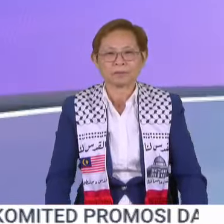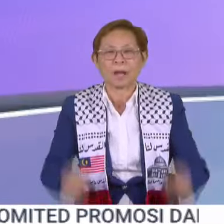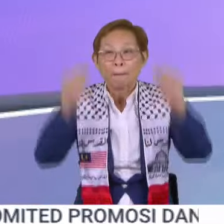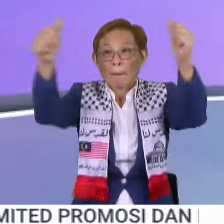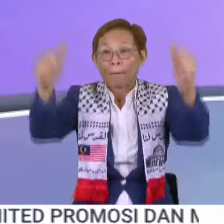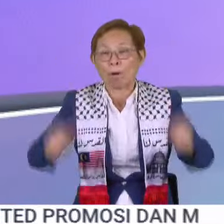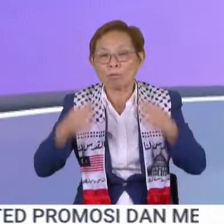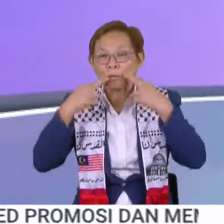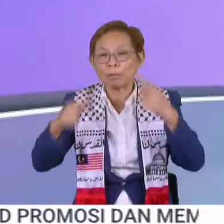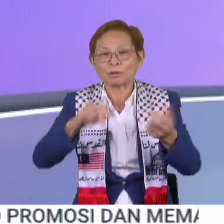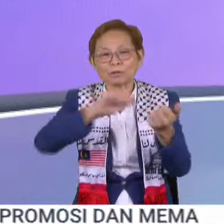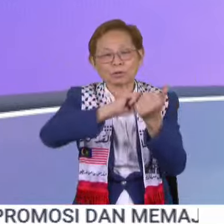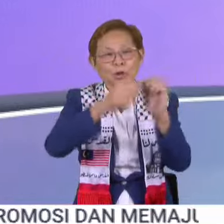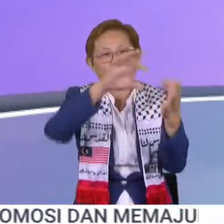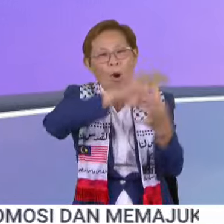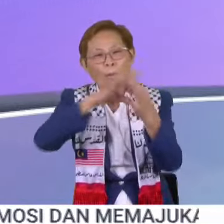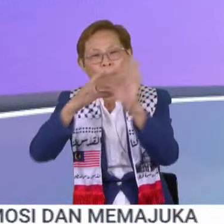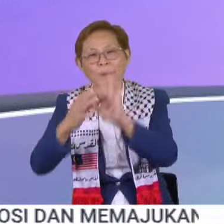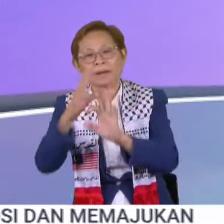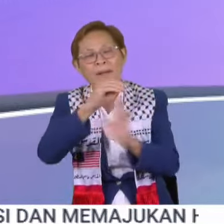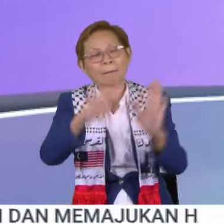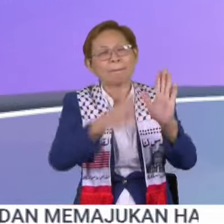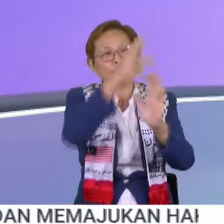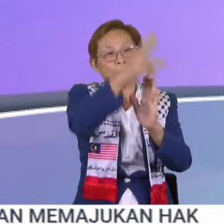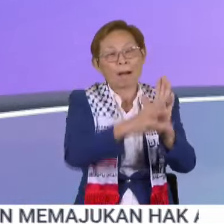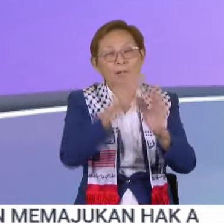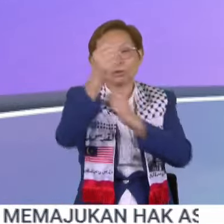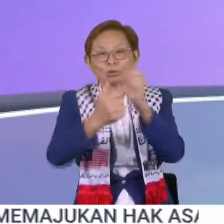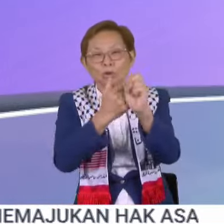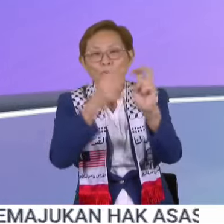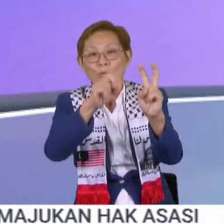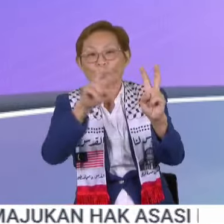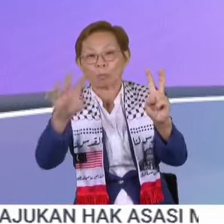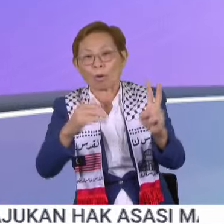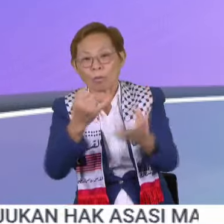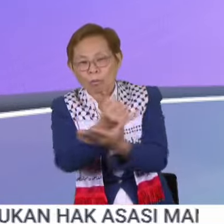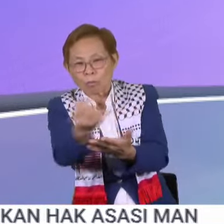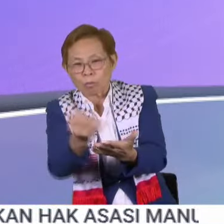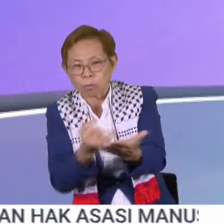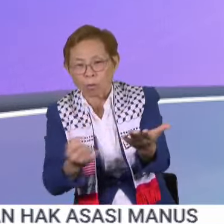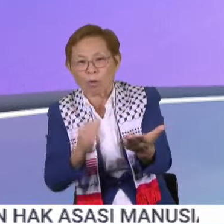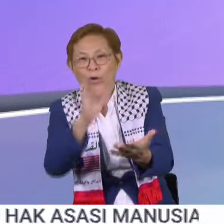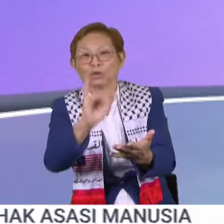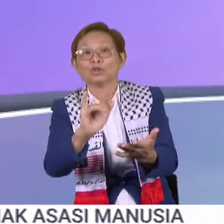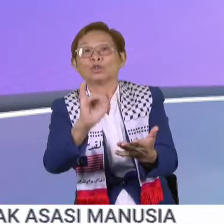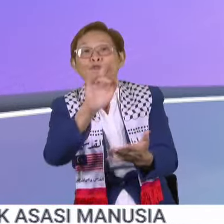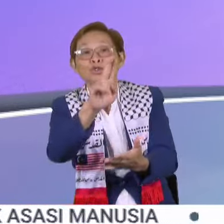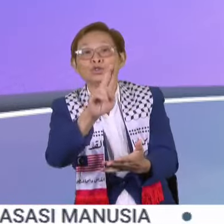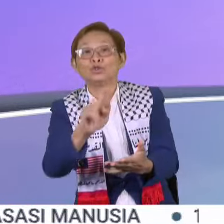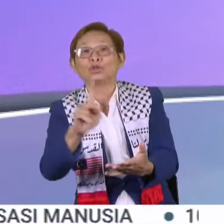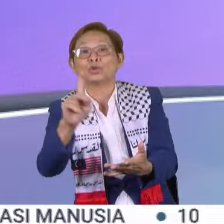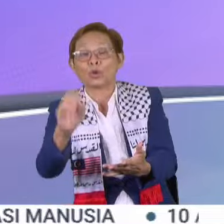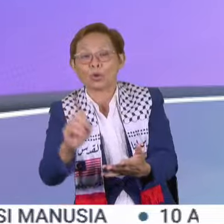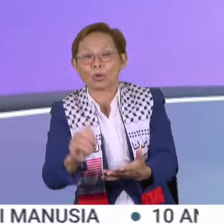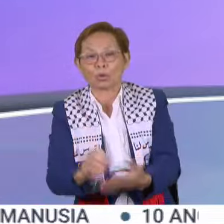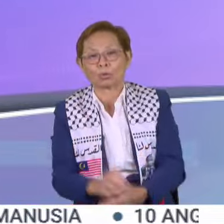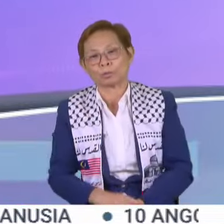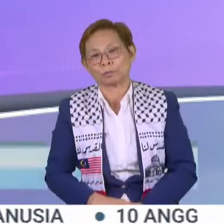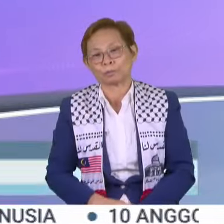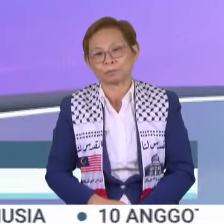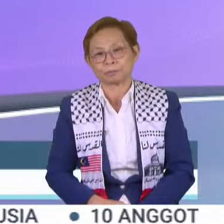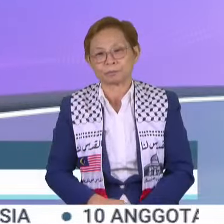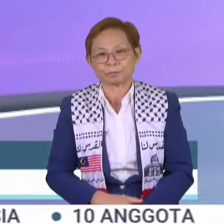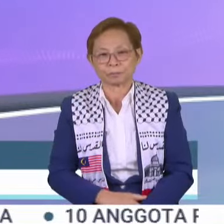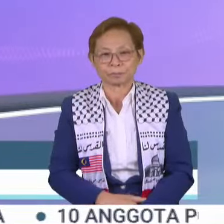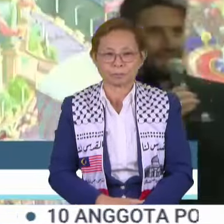Poster rasmi Sukan Olimpik dan Paralimpik Paris 2024 hasil ilustrasi Hugo Gattoni dipamerkan di Muse d'Orsay.